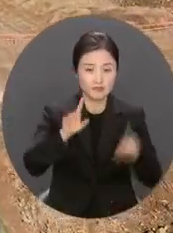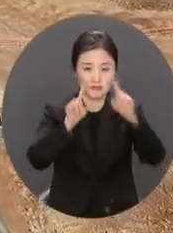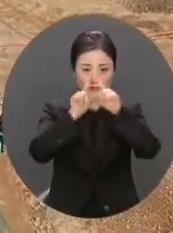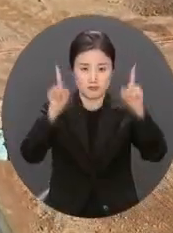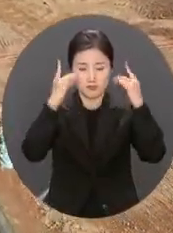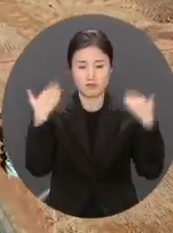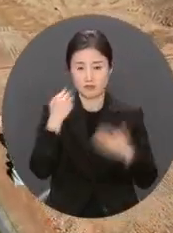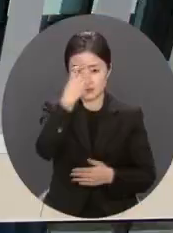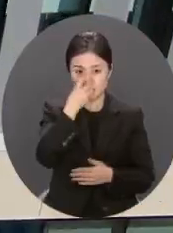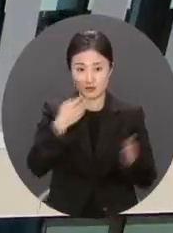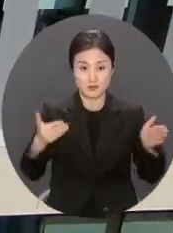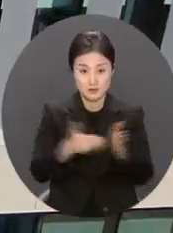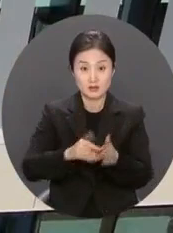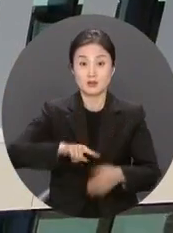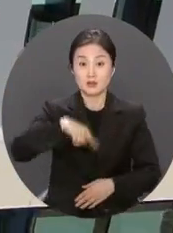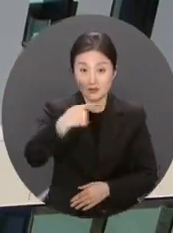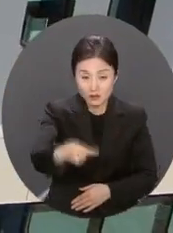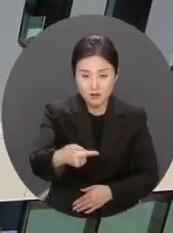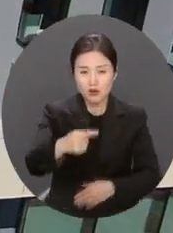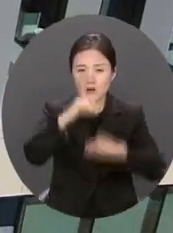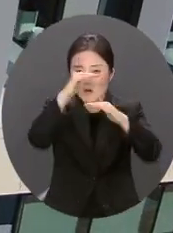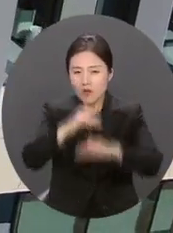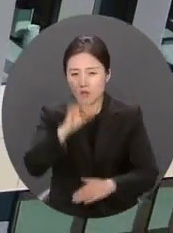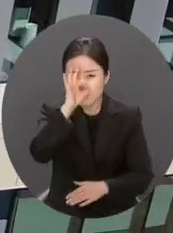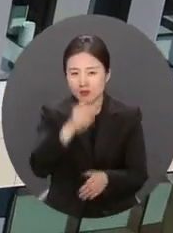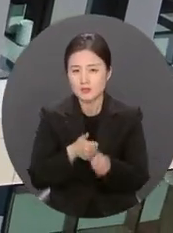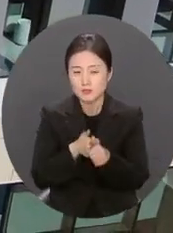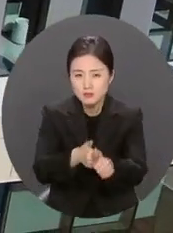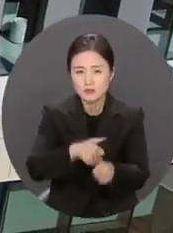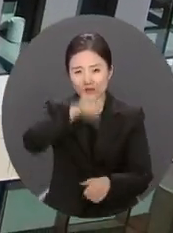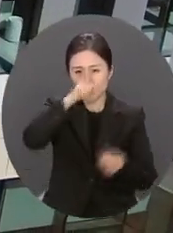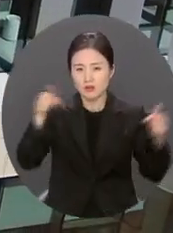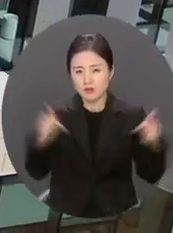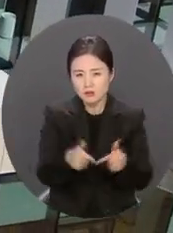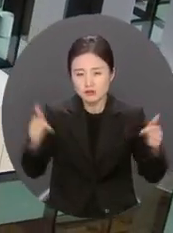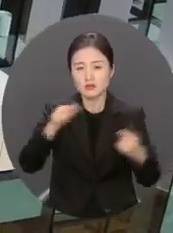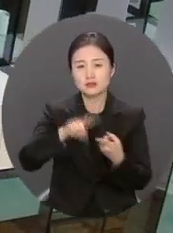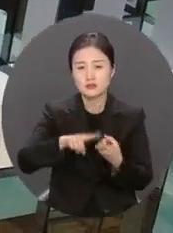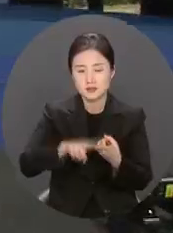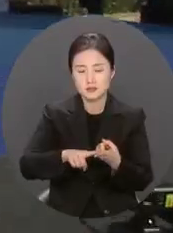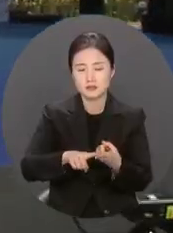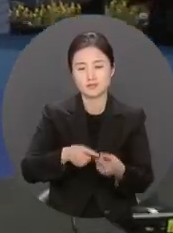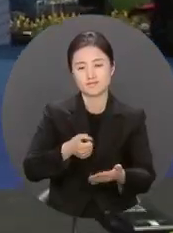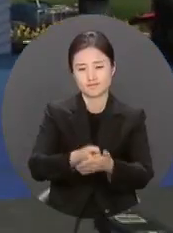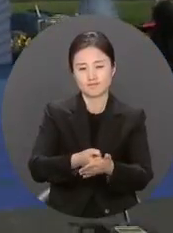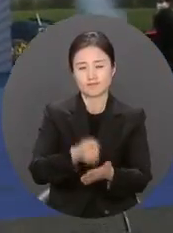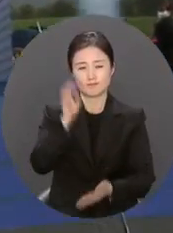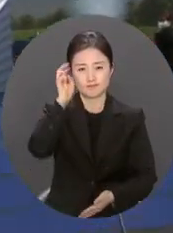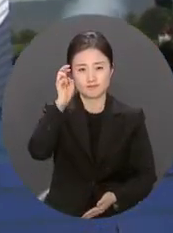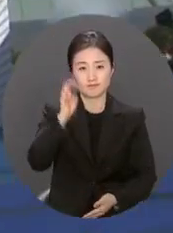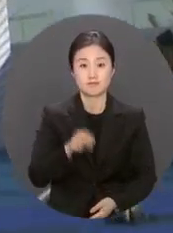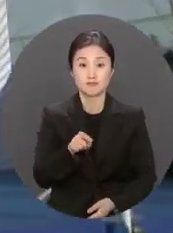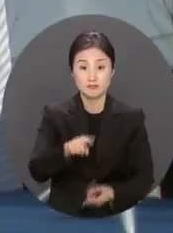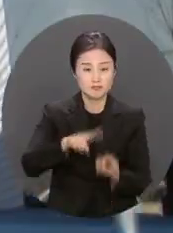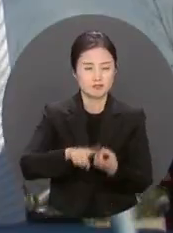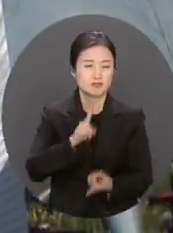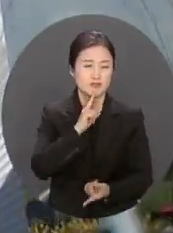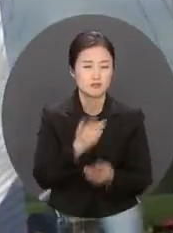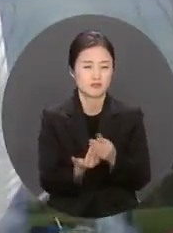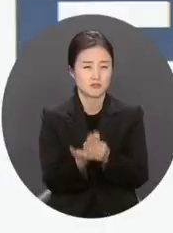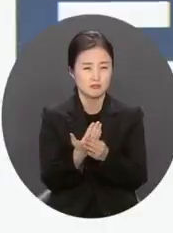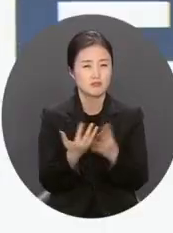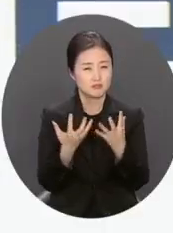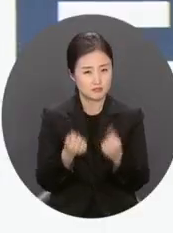맞춰 에너지공대의 출연금 출연 축소 여부가 논란이 될 가능성이 높습니다. 이제 개교한 지 만 2년도 안